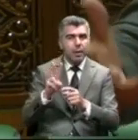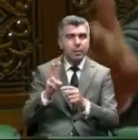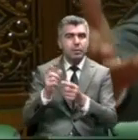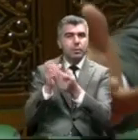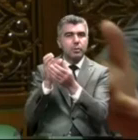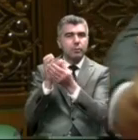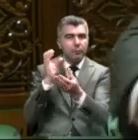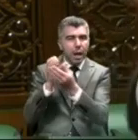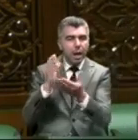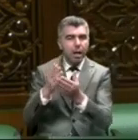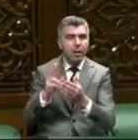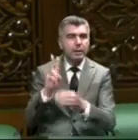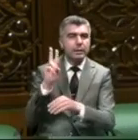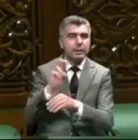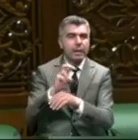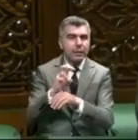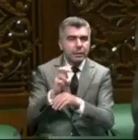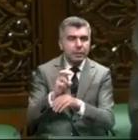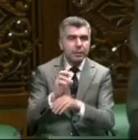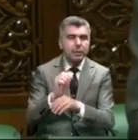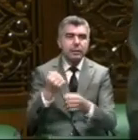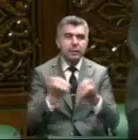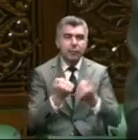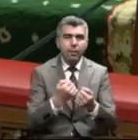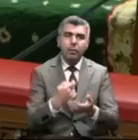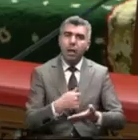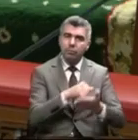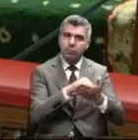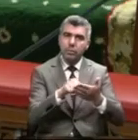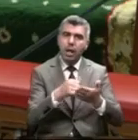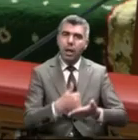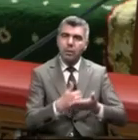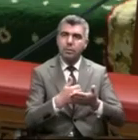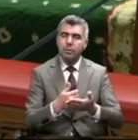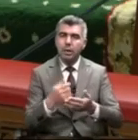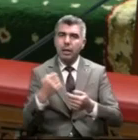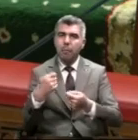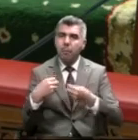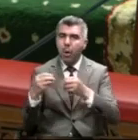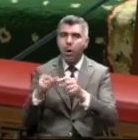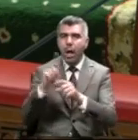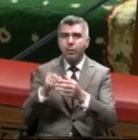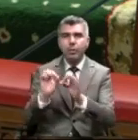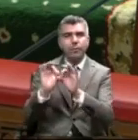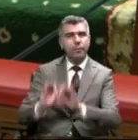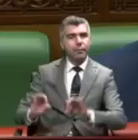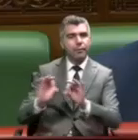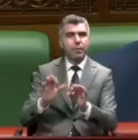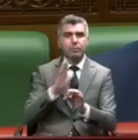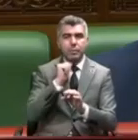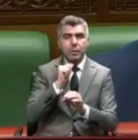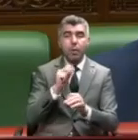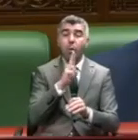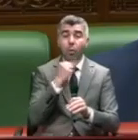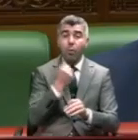ديال الدراهم وهاد الناس ما عطيناهمش اهميه كبيره هل تتوفر الحكومه على عرض